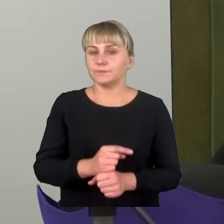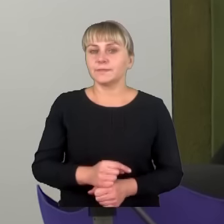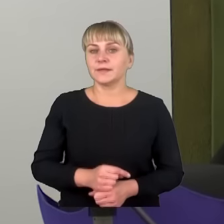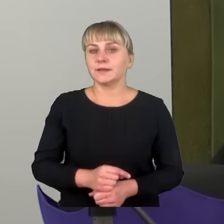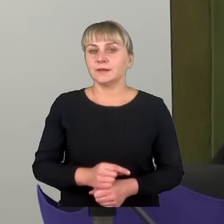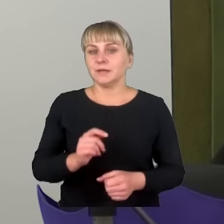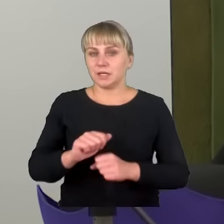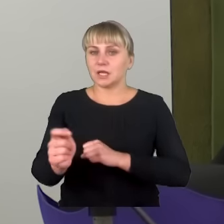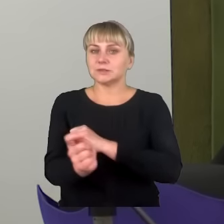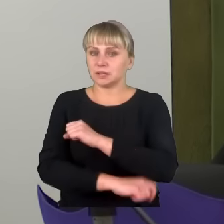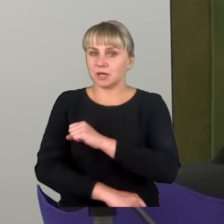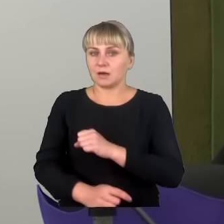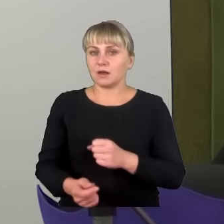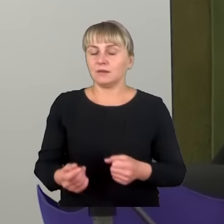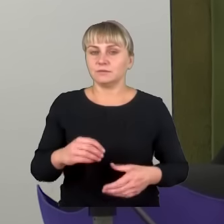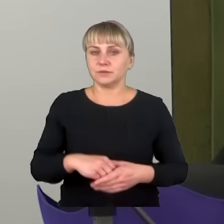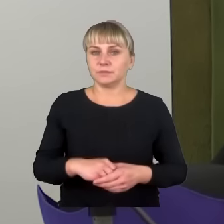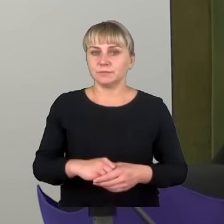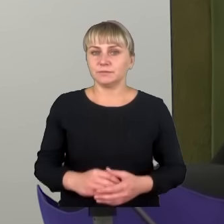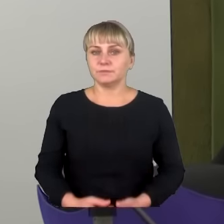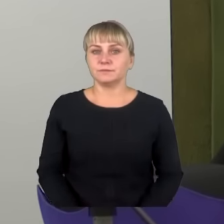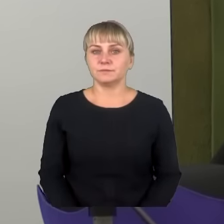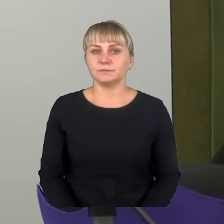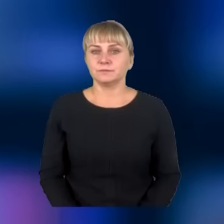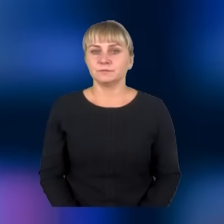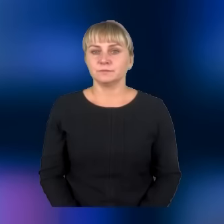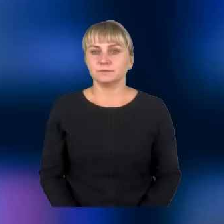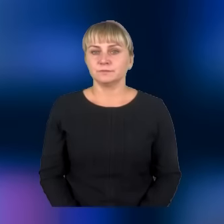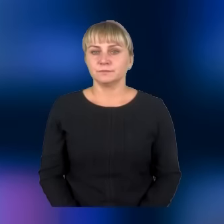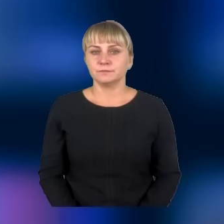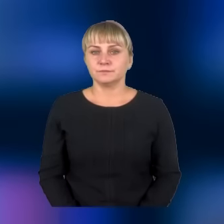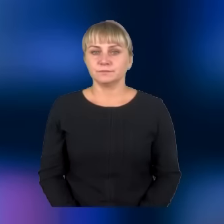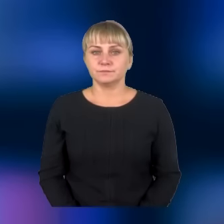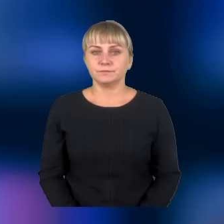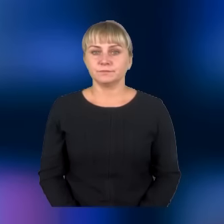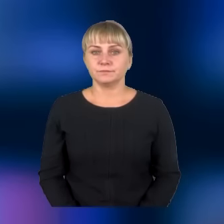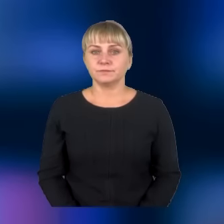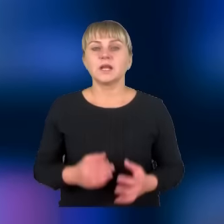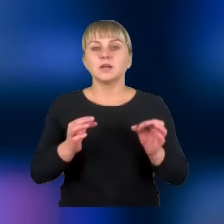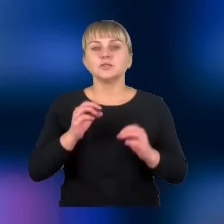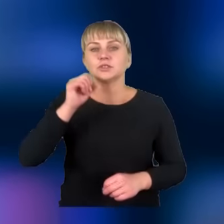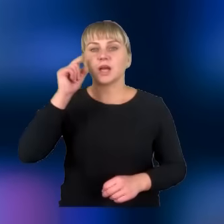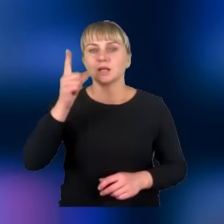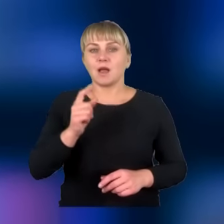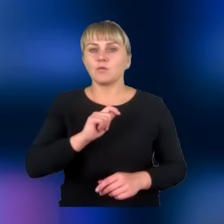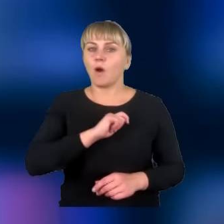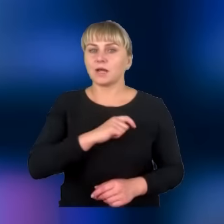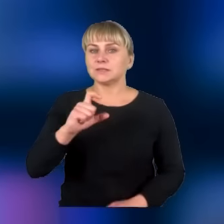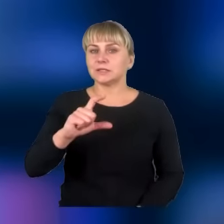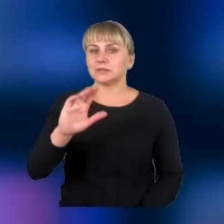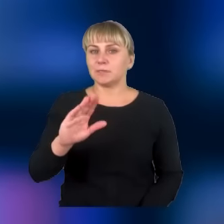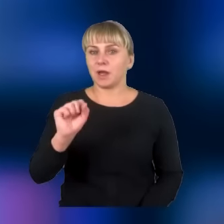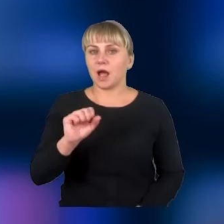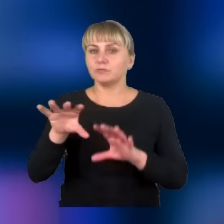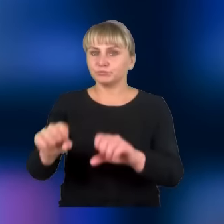kara najsłabsza wymierzona w tym postępowaniu. Dzisiaj rano agenci CBA zatrzymali w Lublinie